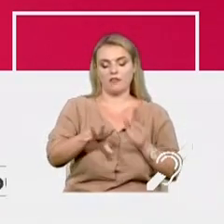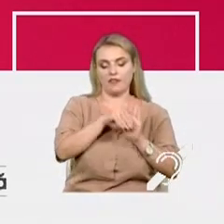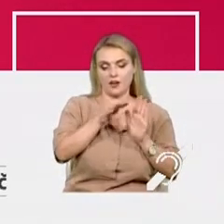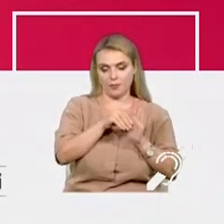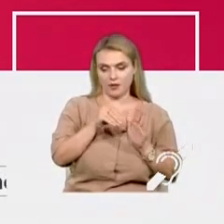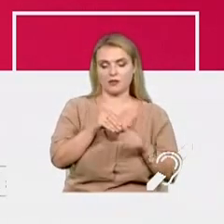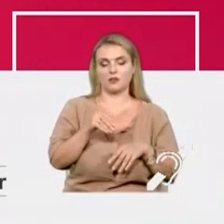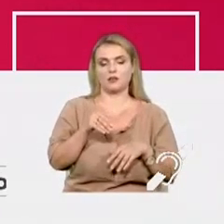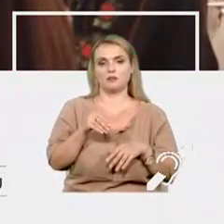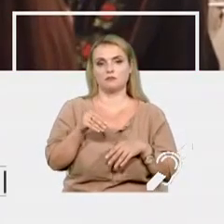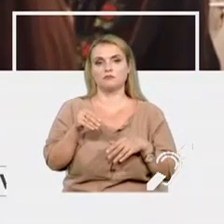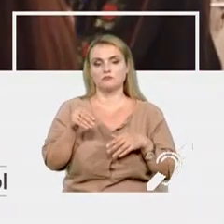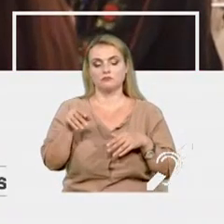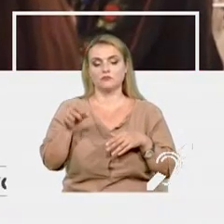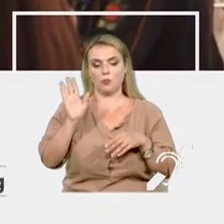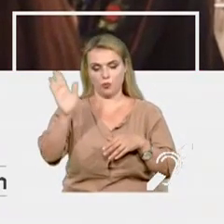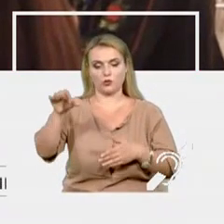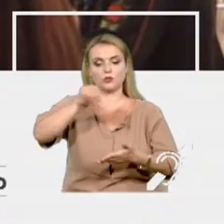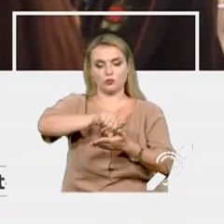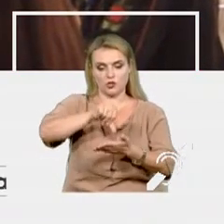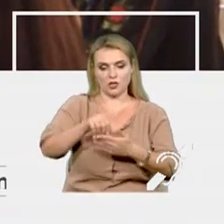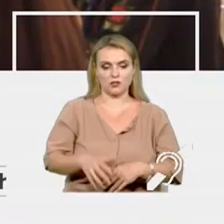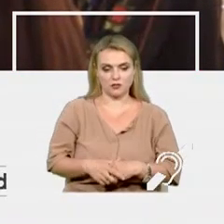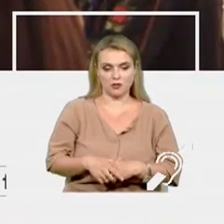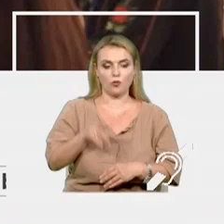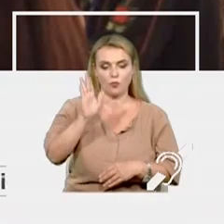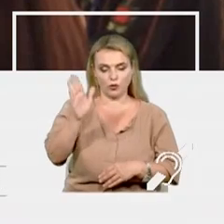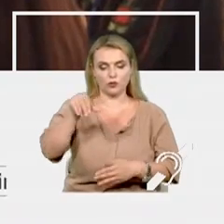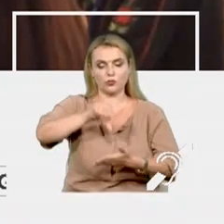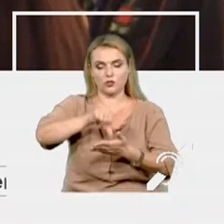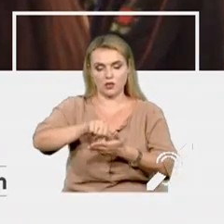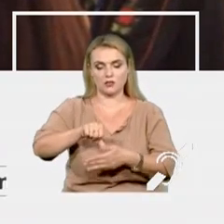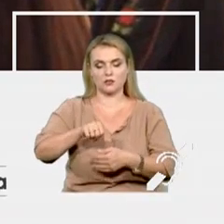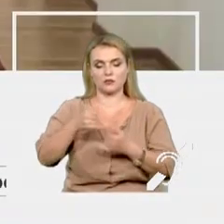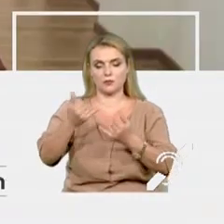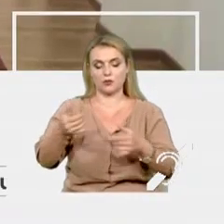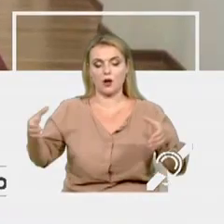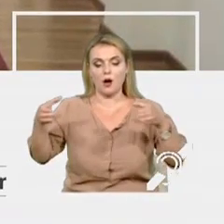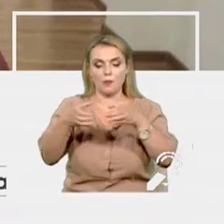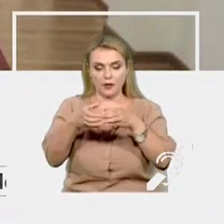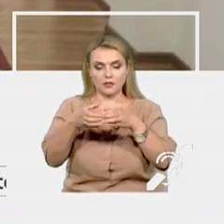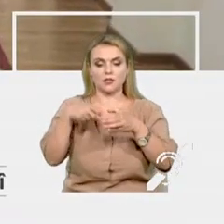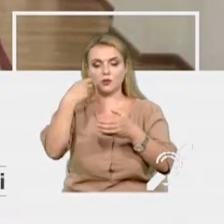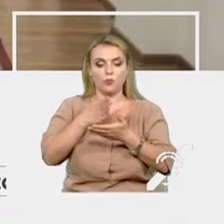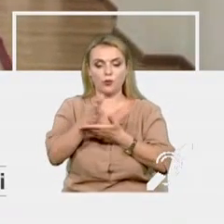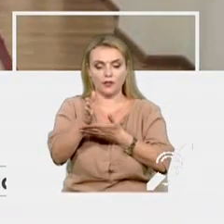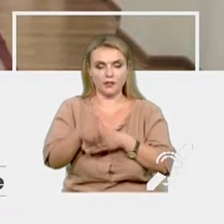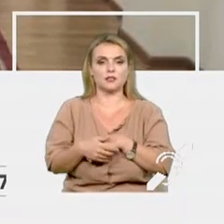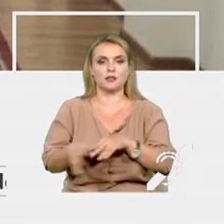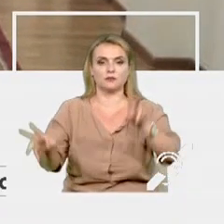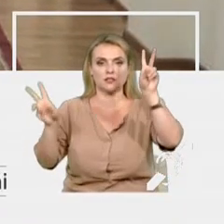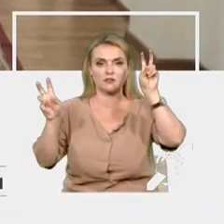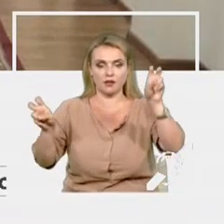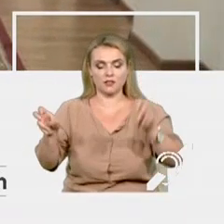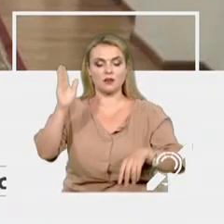Electorală Centrală. Acesta va candida din partea partidului Viitorul Moldovei. Vasile Tarlev, fost premier, a fost respins inițial de CEC